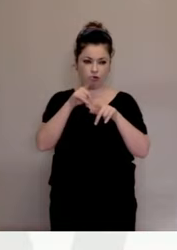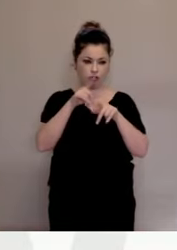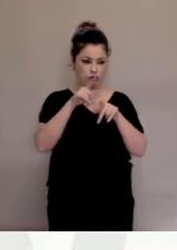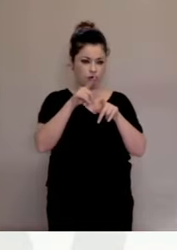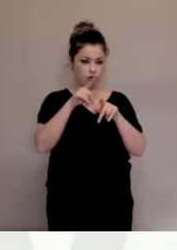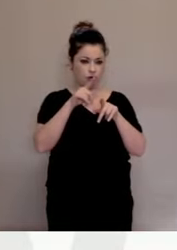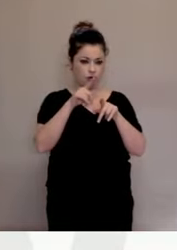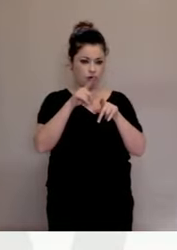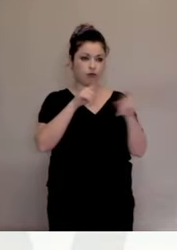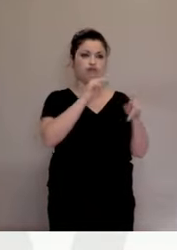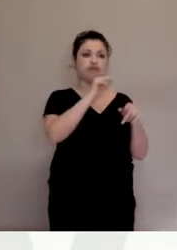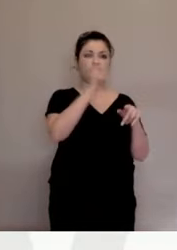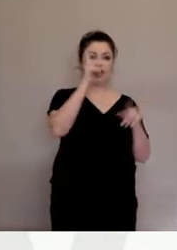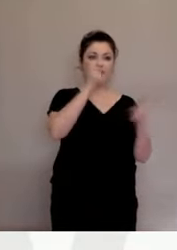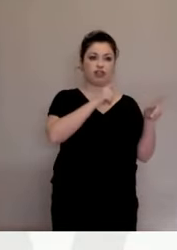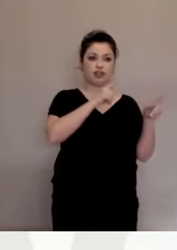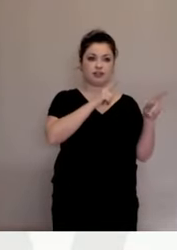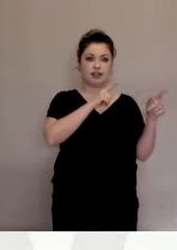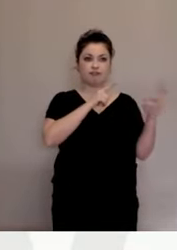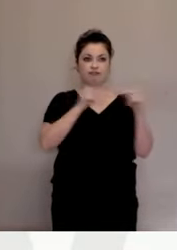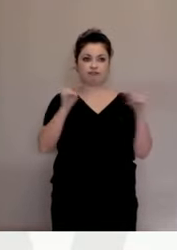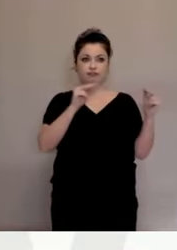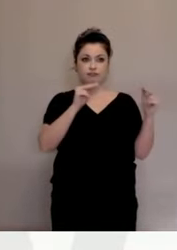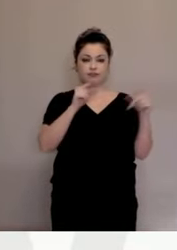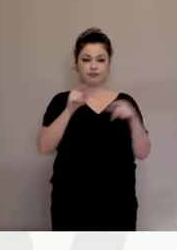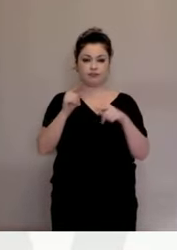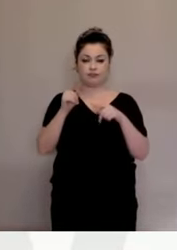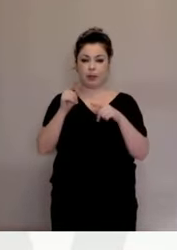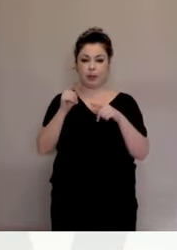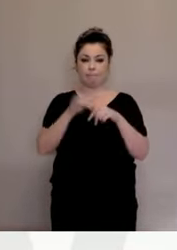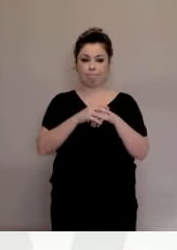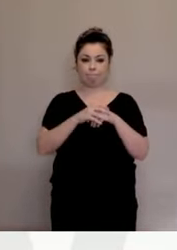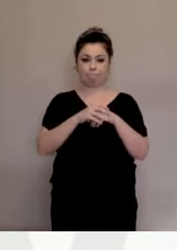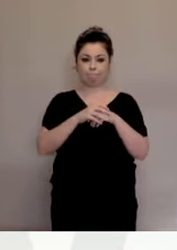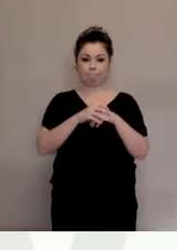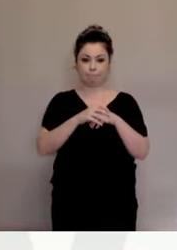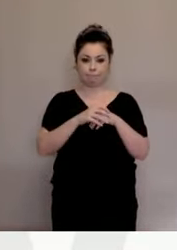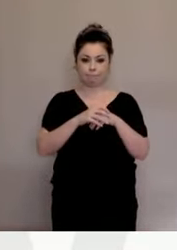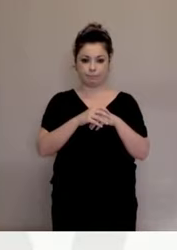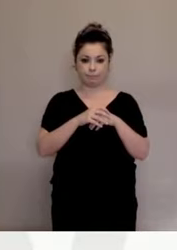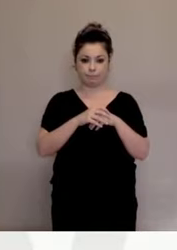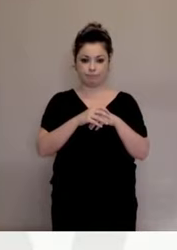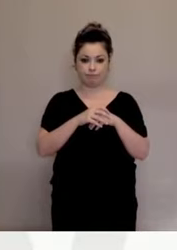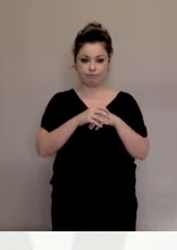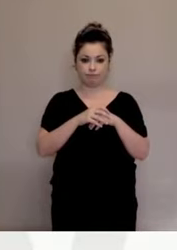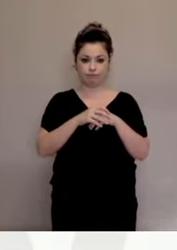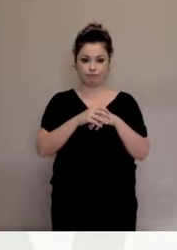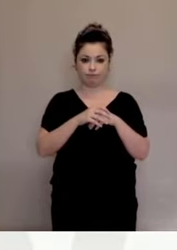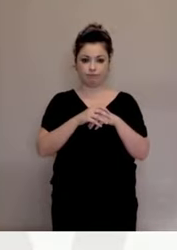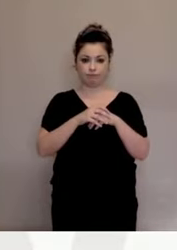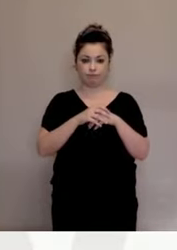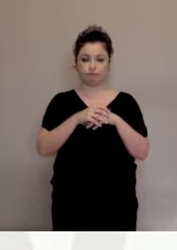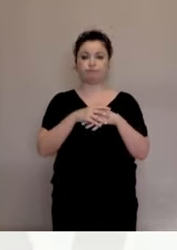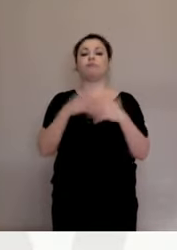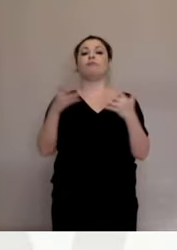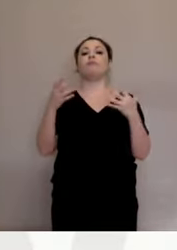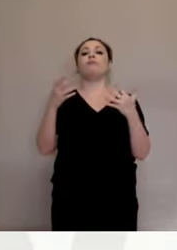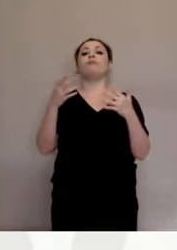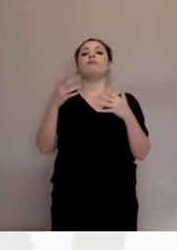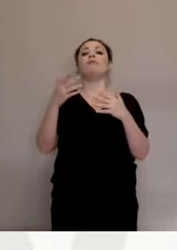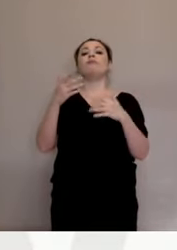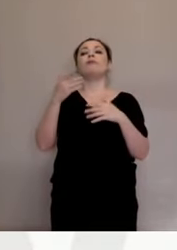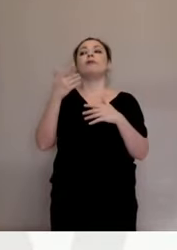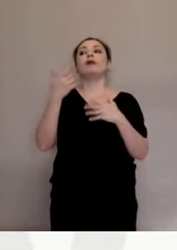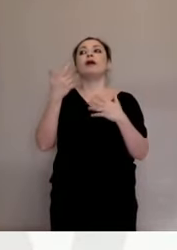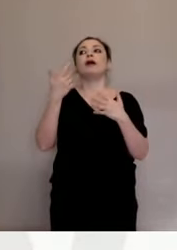L'ambiguïté de oui, du la bon fin. Fin. Terminaison. Ah, ou la mort. Alors, la mort. Perché non